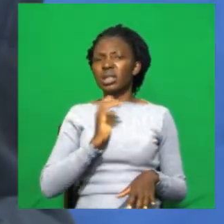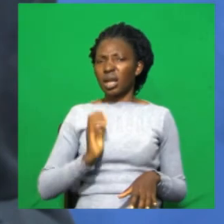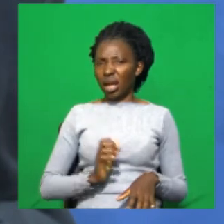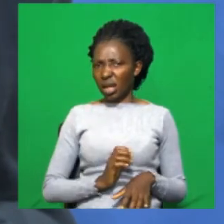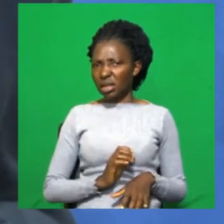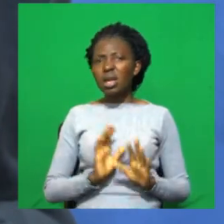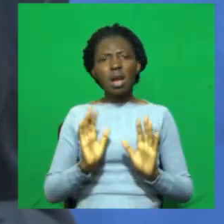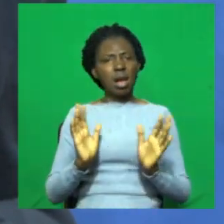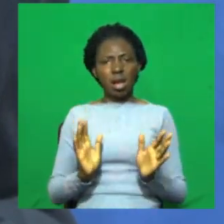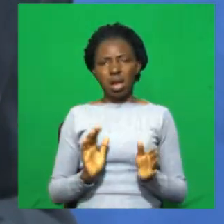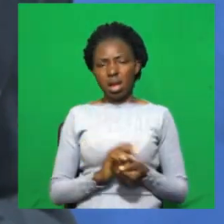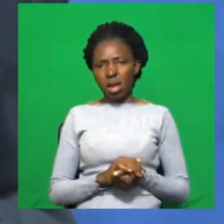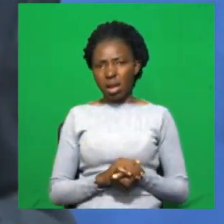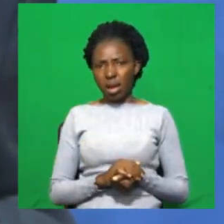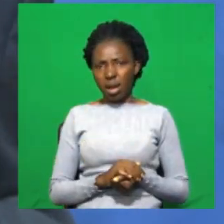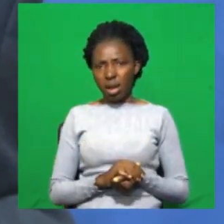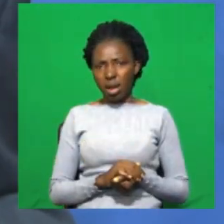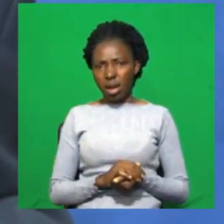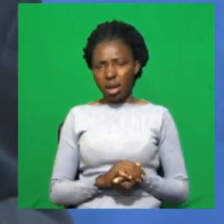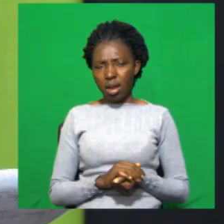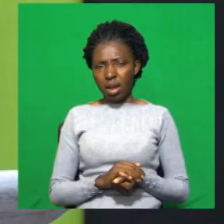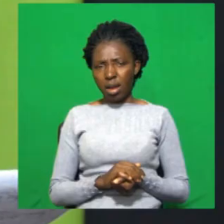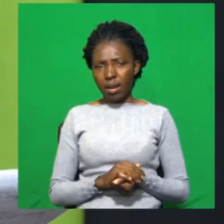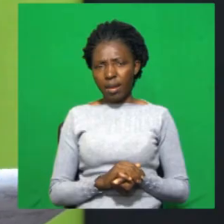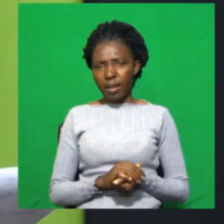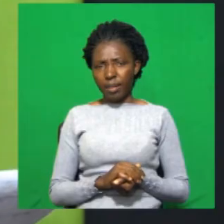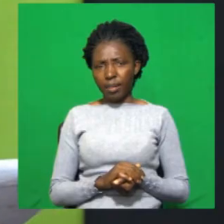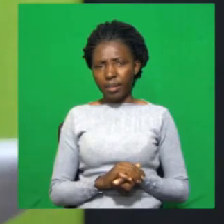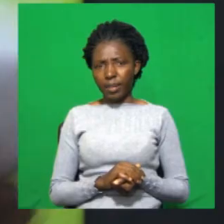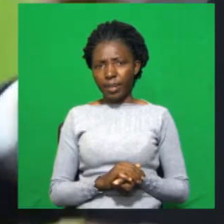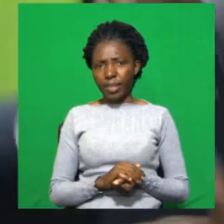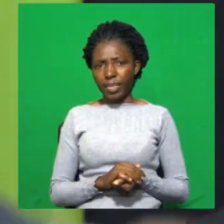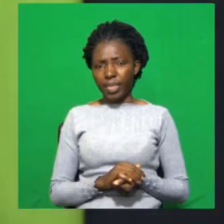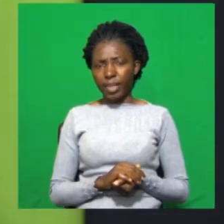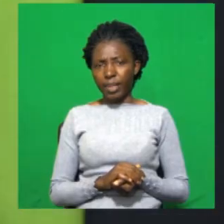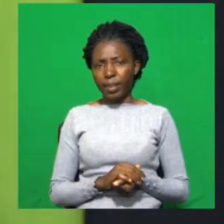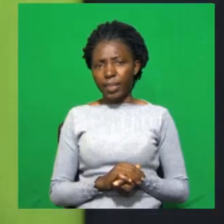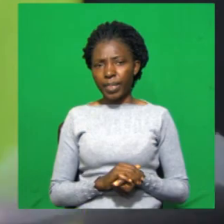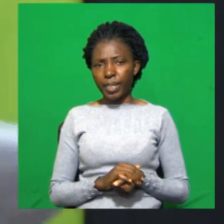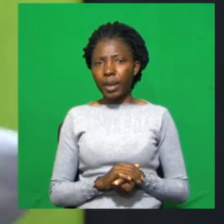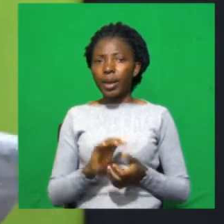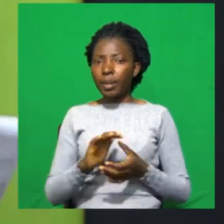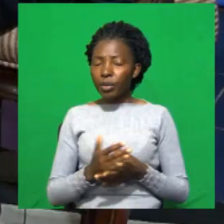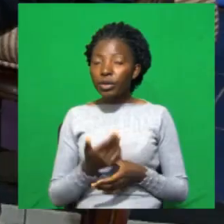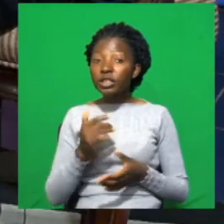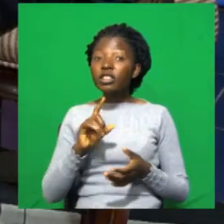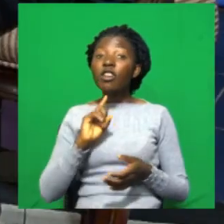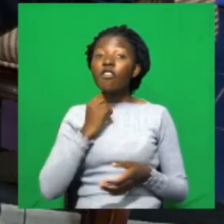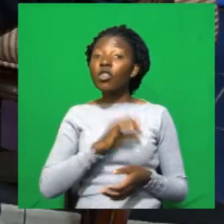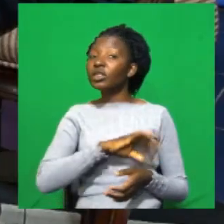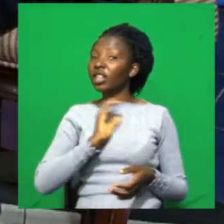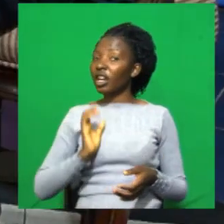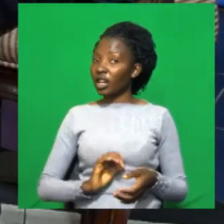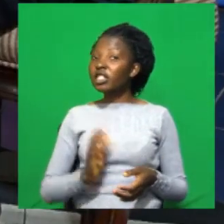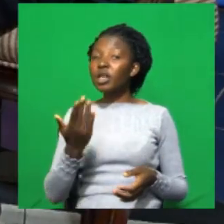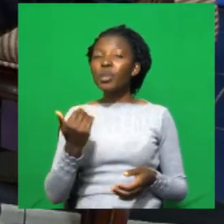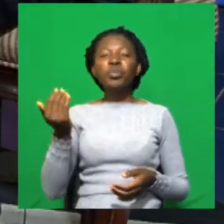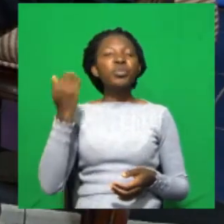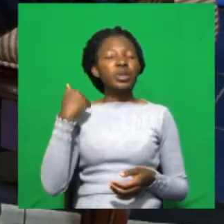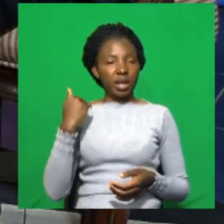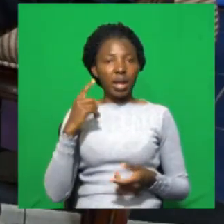here andikristu anouya kumberi uko nezvatadzidza izvo? Minduro inobva yati kwete, nekuti akatouya